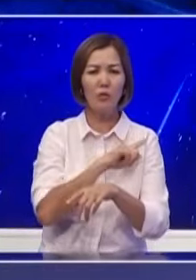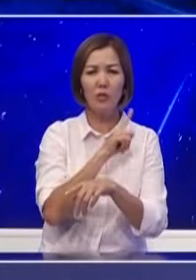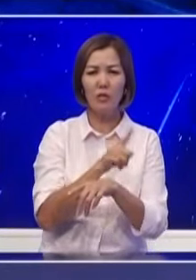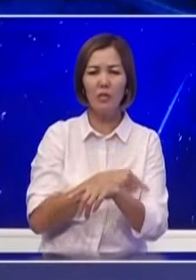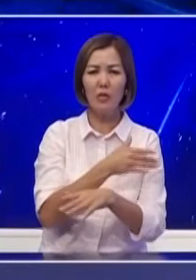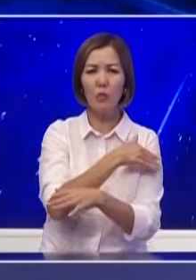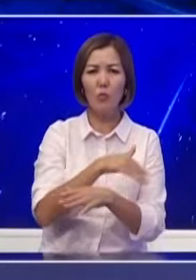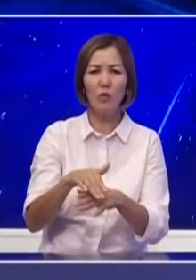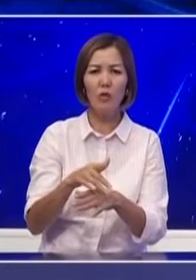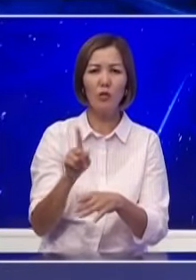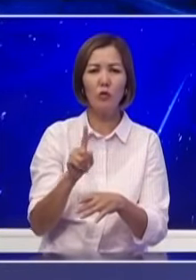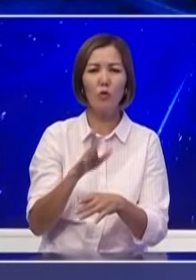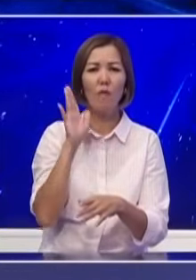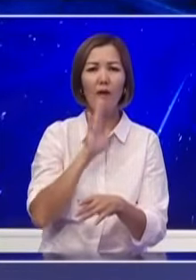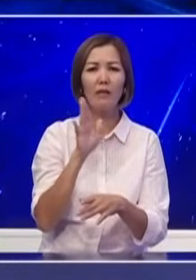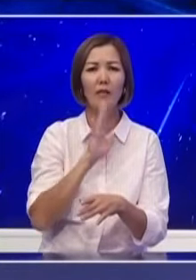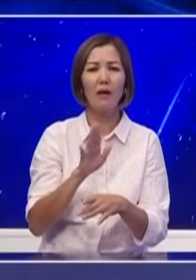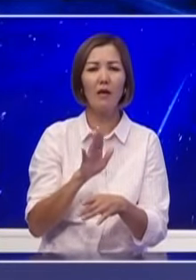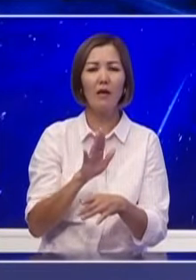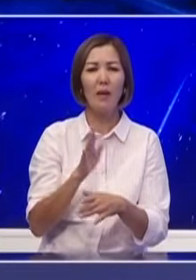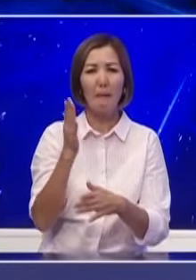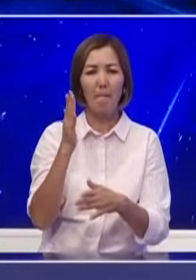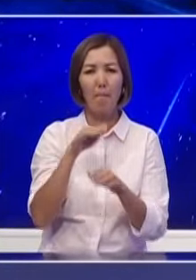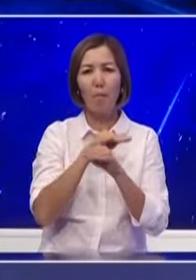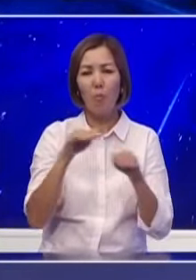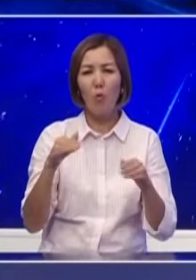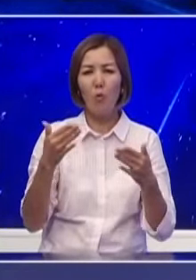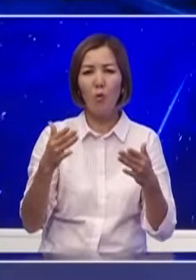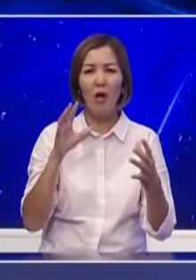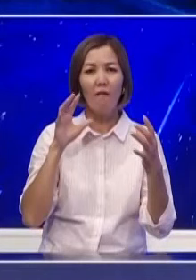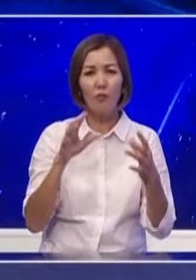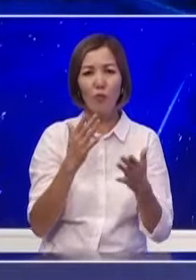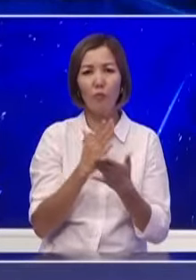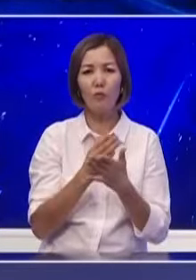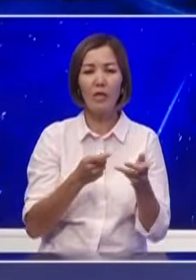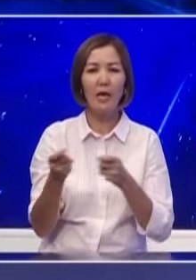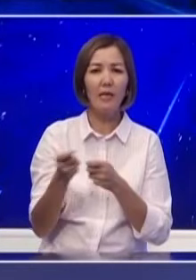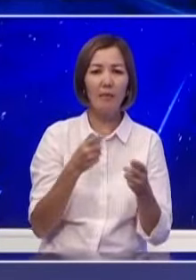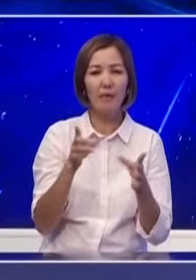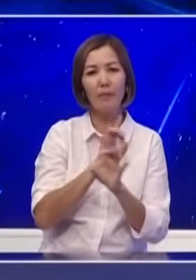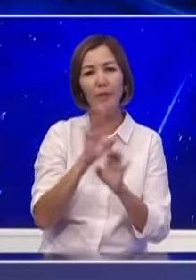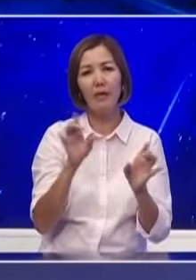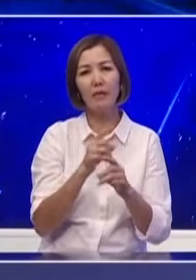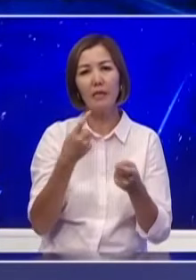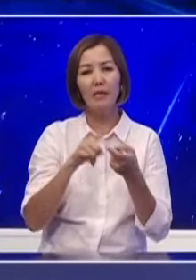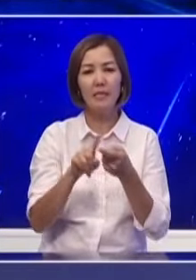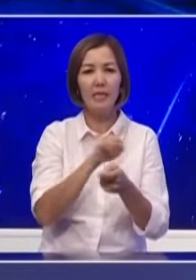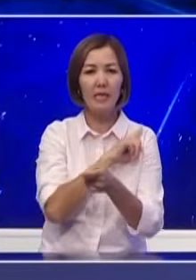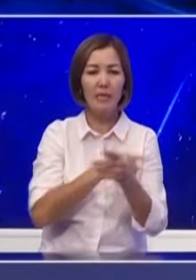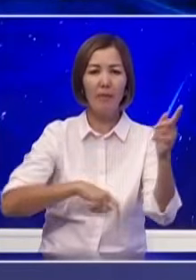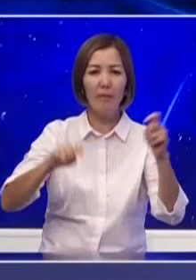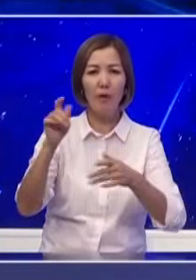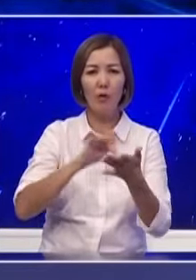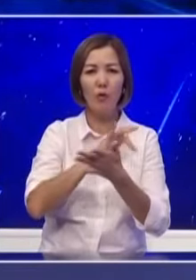затопил улицы, что вода буквально заливала пол автобуса. В столичном акимате прокомментировали, что в связи с сильными осадками